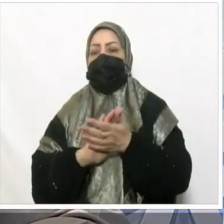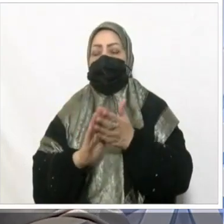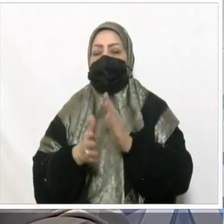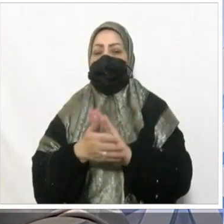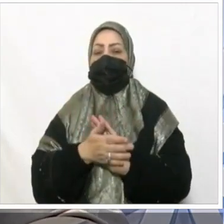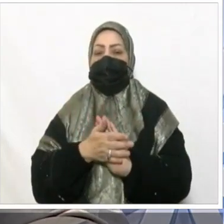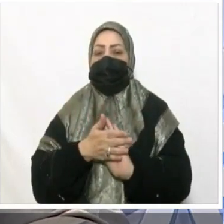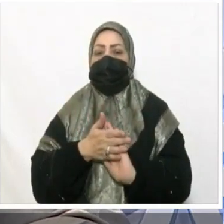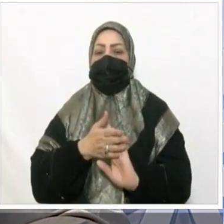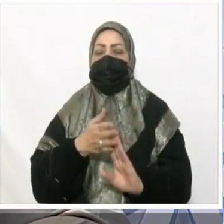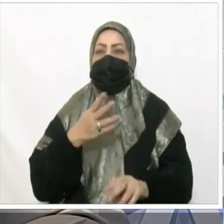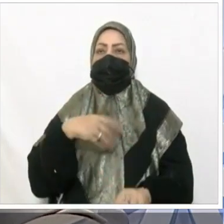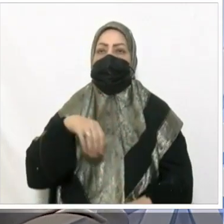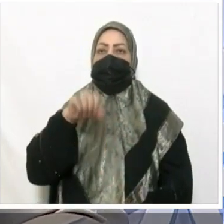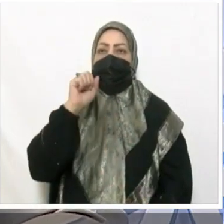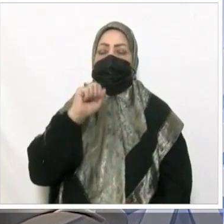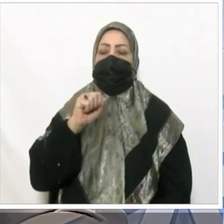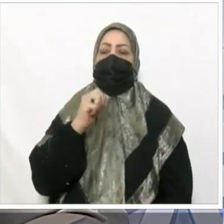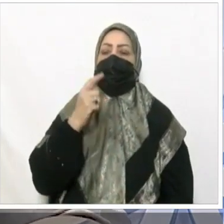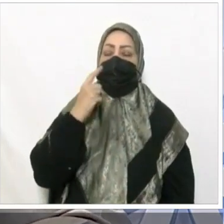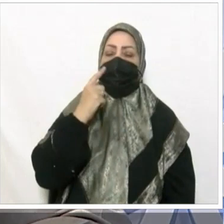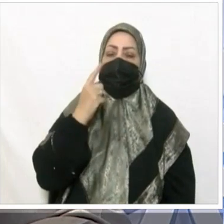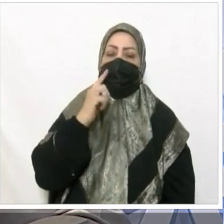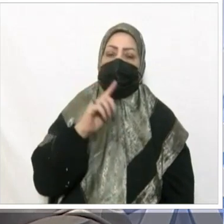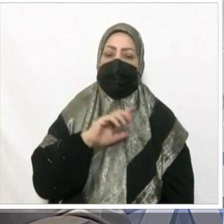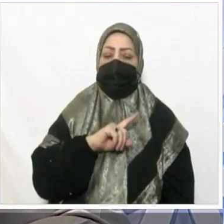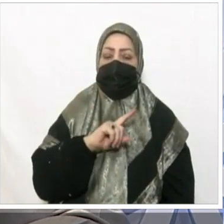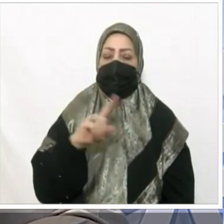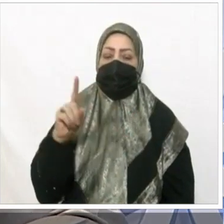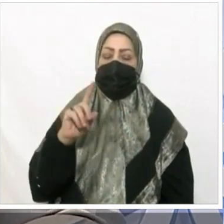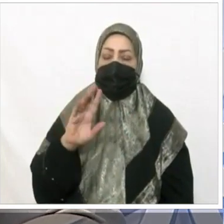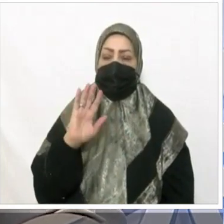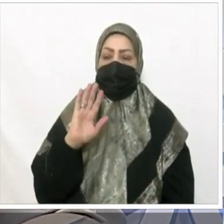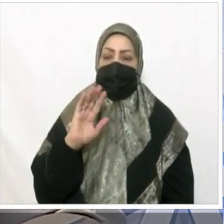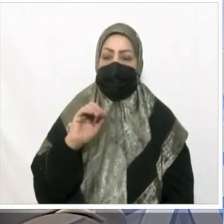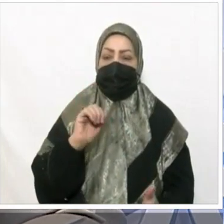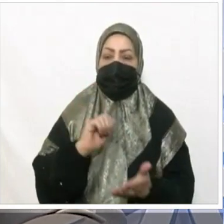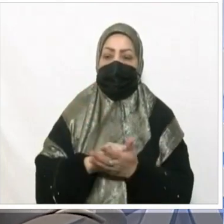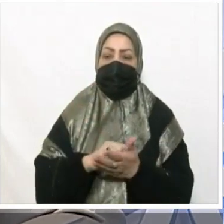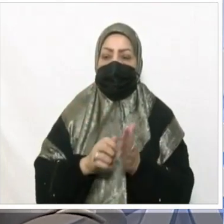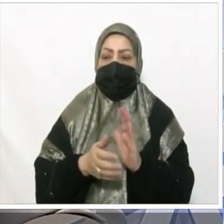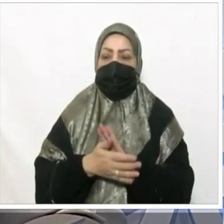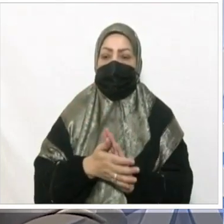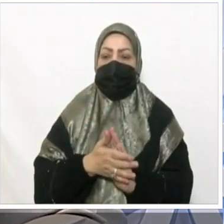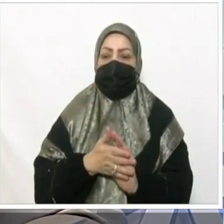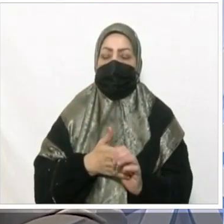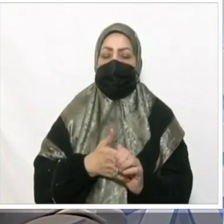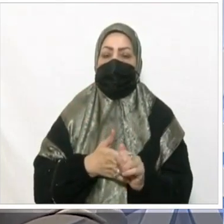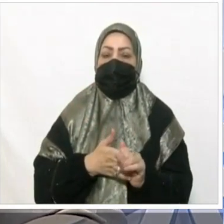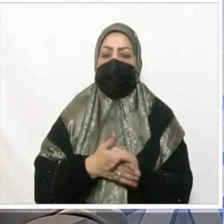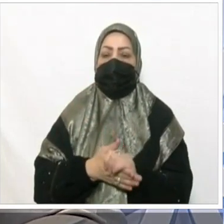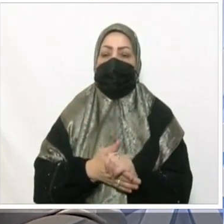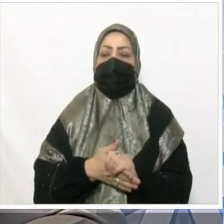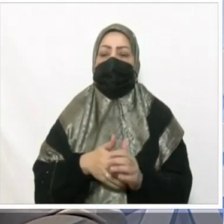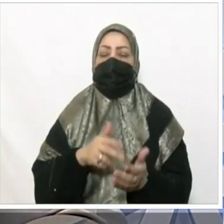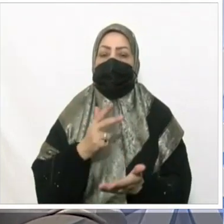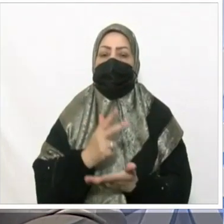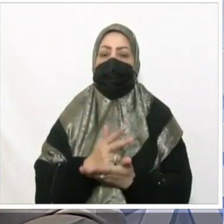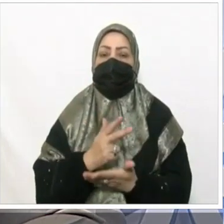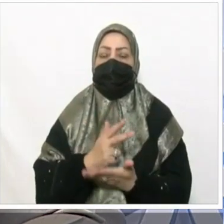شيخ ماشي ماشي تسمع الجواب يا ان شاء الله ربي يفرج عليك وعلى الجميع يا رمزي بارك الله فيك